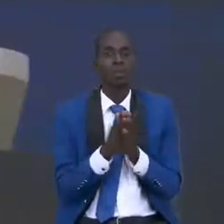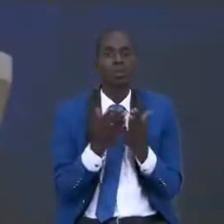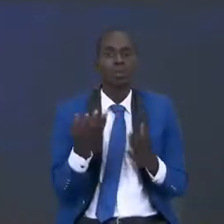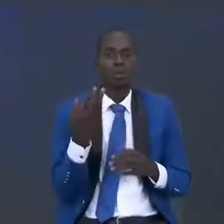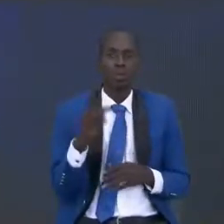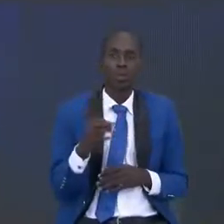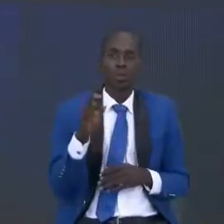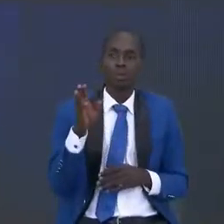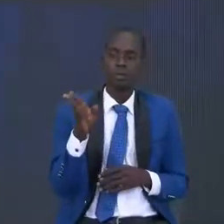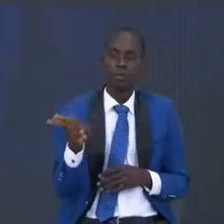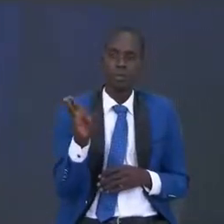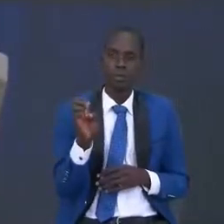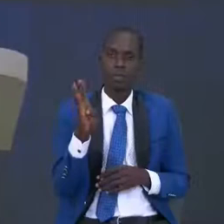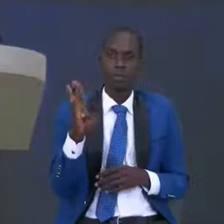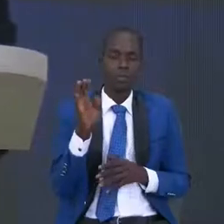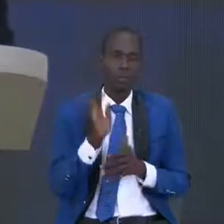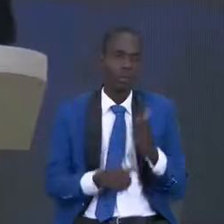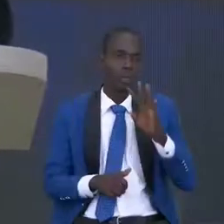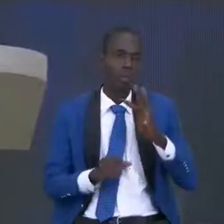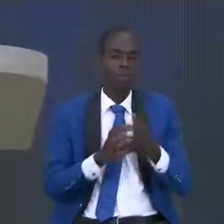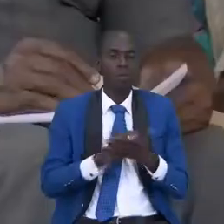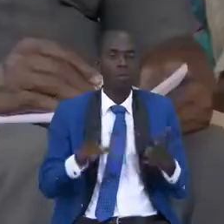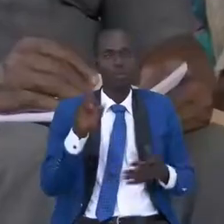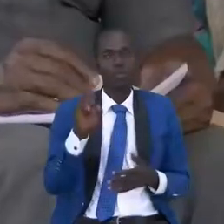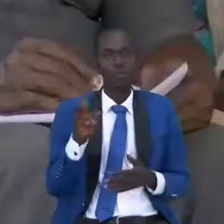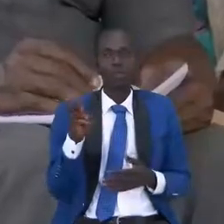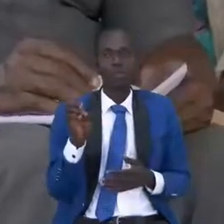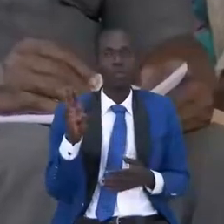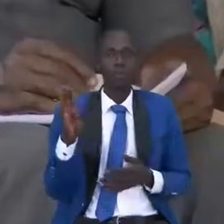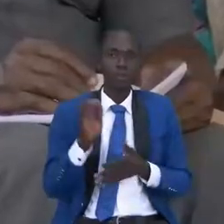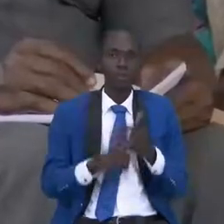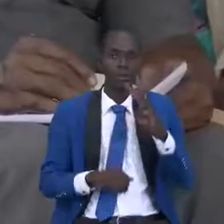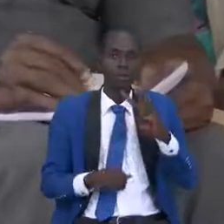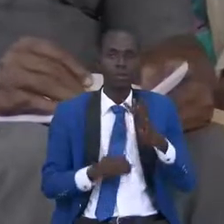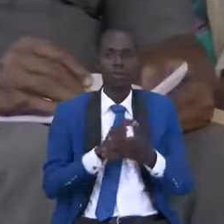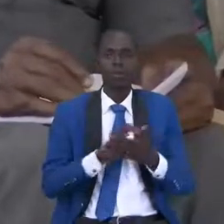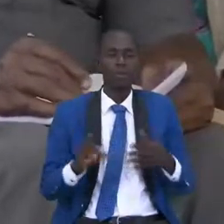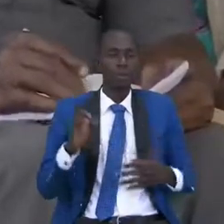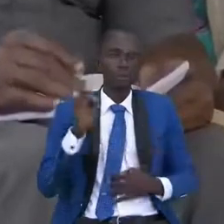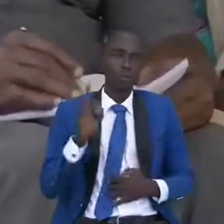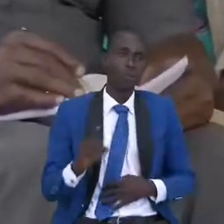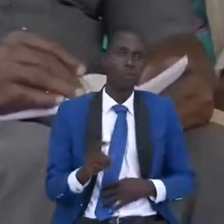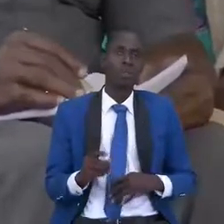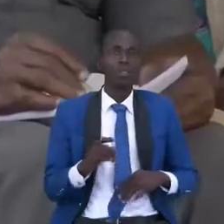Hébreux 4. Hébreux 4, verset 1.